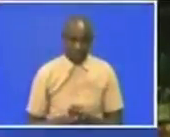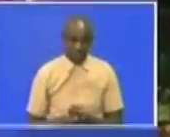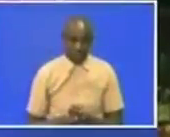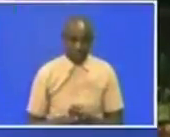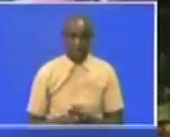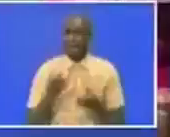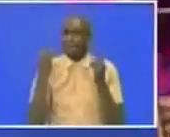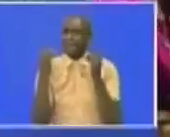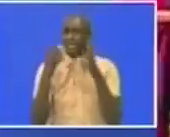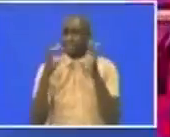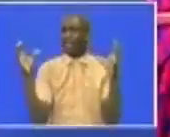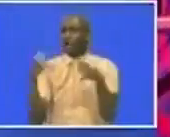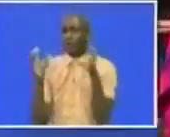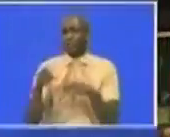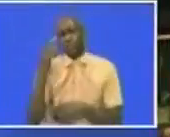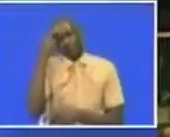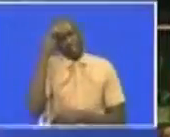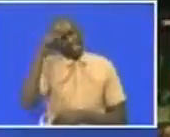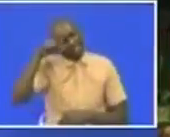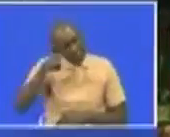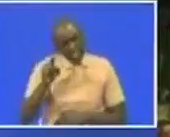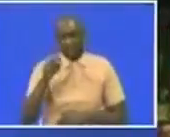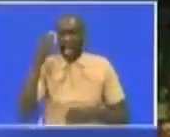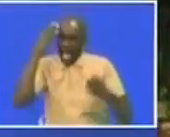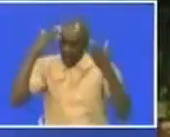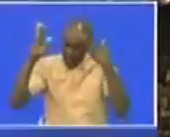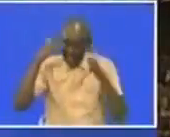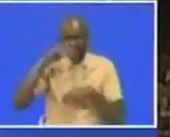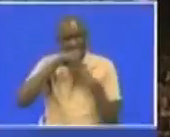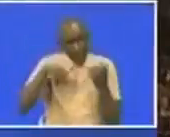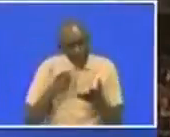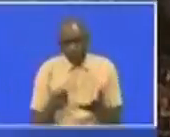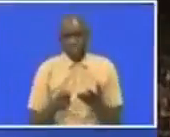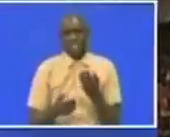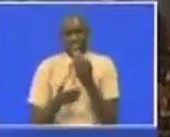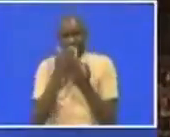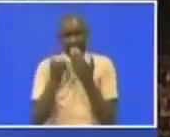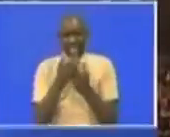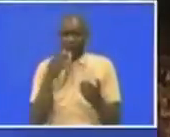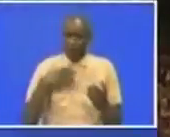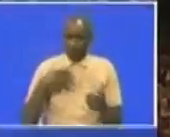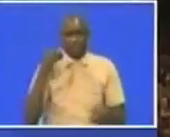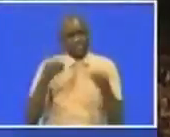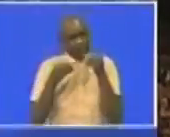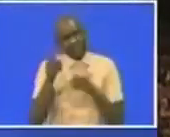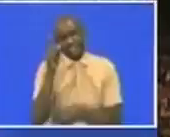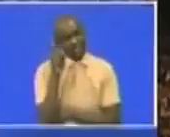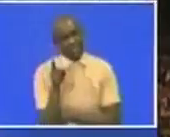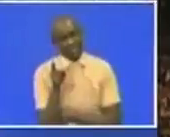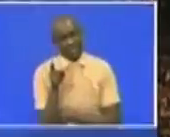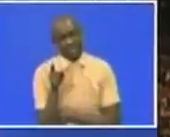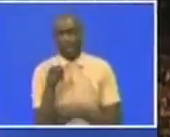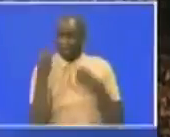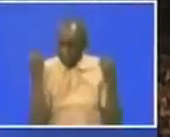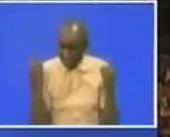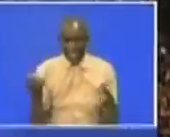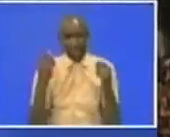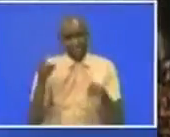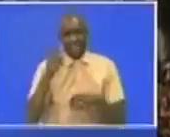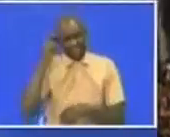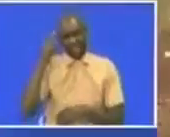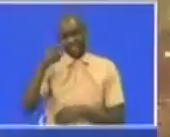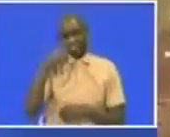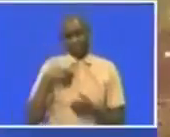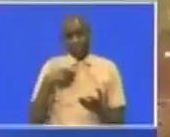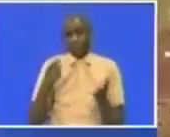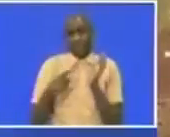Jamii nyingi za Wamasai bado hazijahamasishwa vilivyo kuhusu jinsi ya kukabili mapungufu ya mwili. Wengi huwachukulia